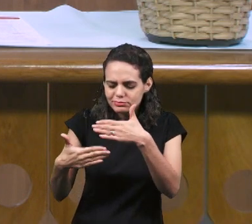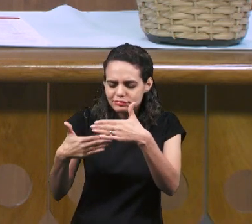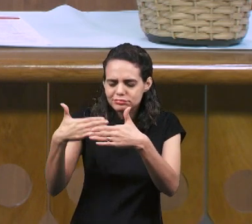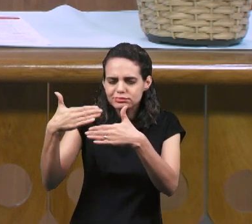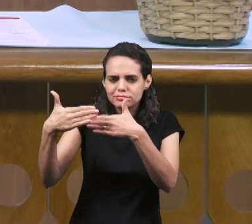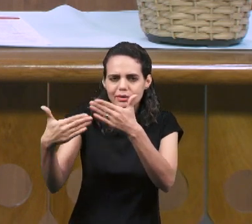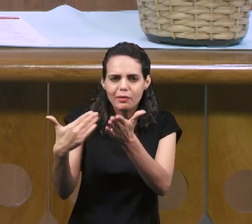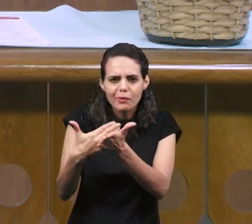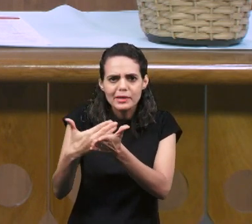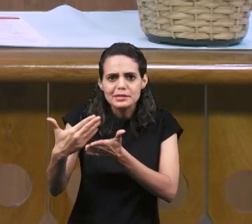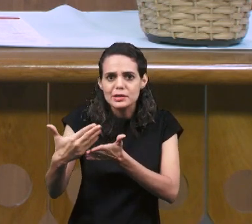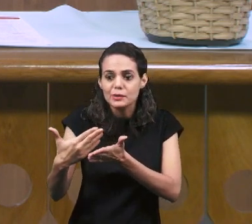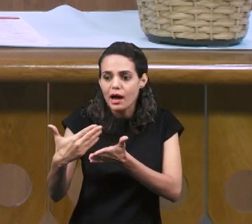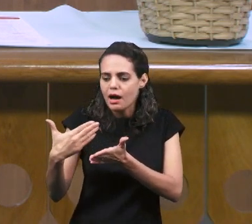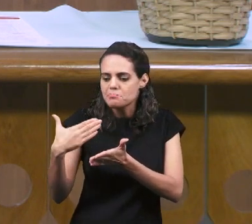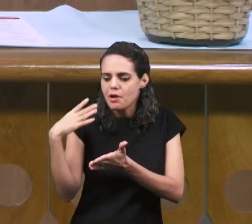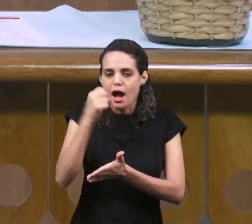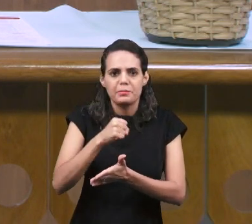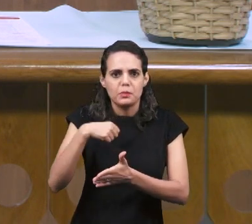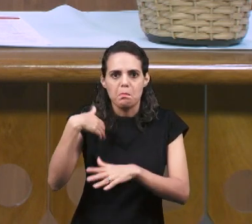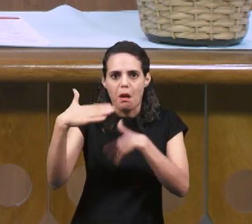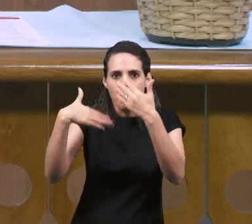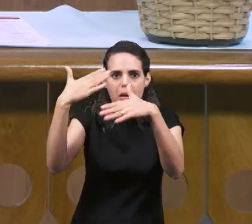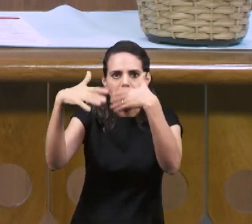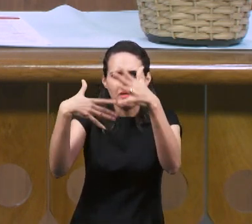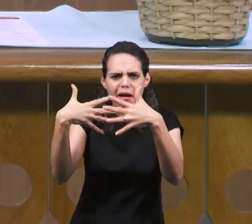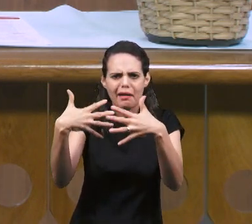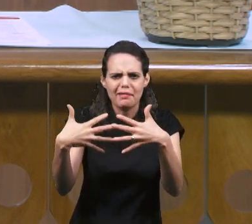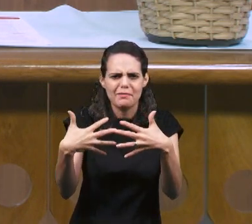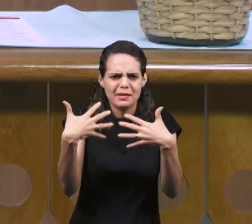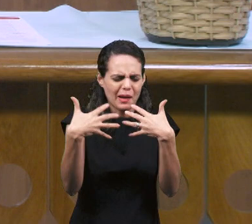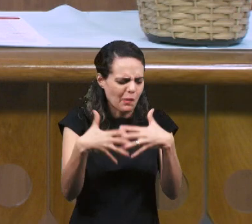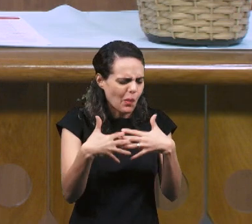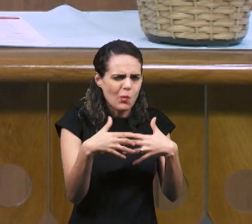nouveau, ceux qui nous entendent. Aujourd'hui, on parle